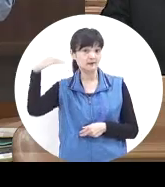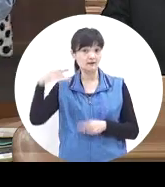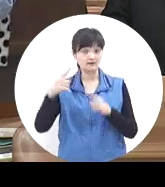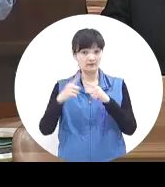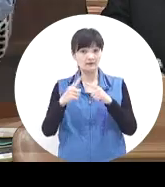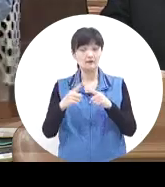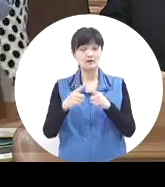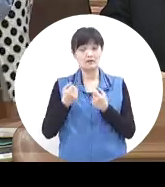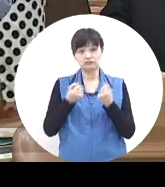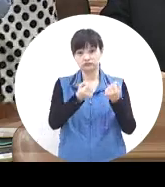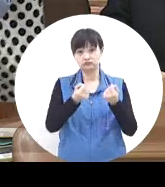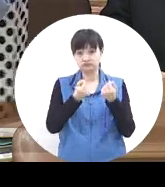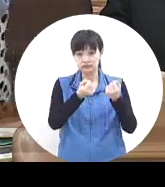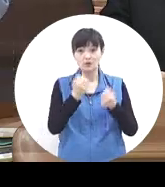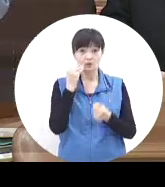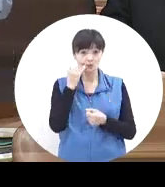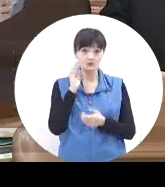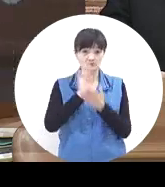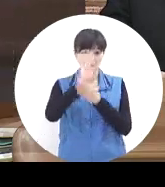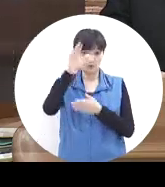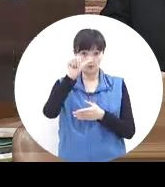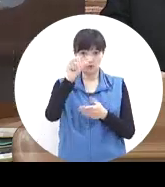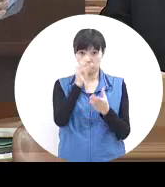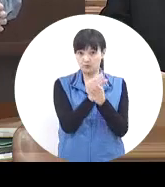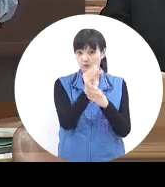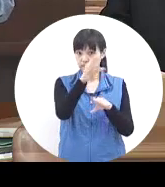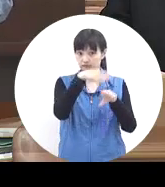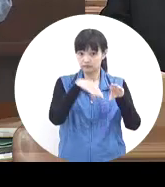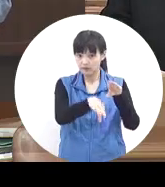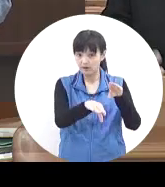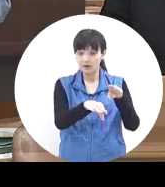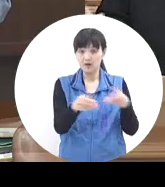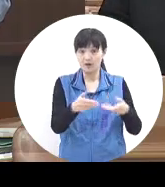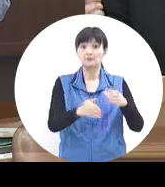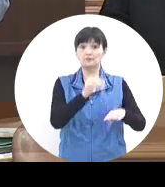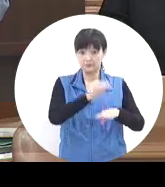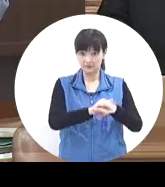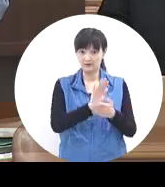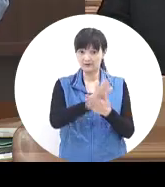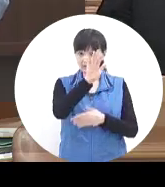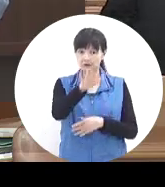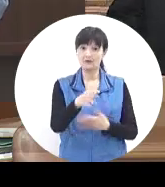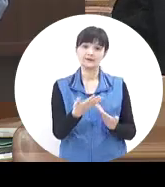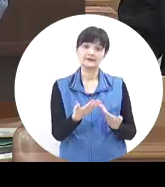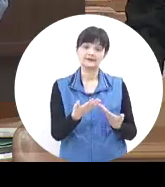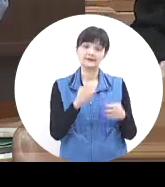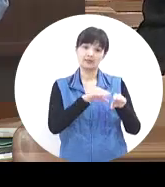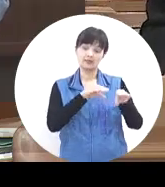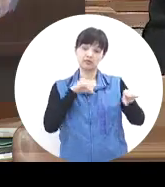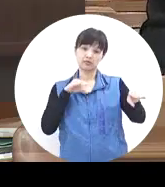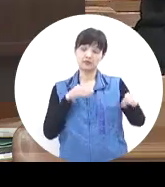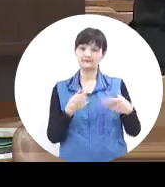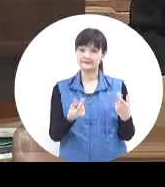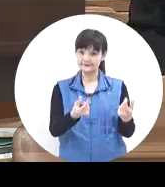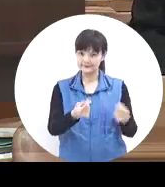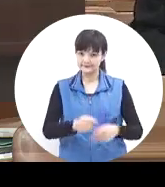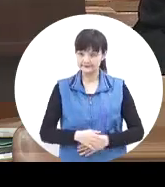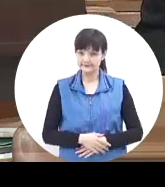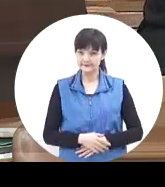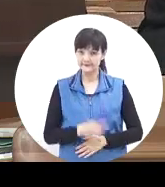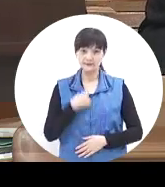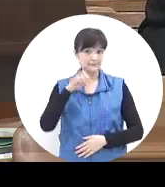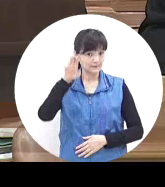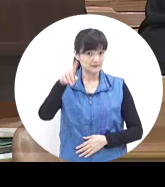道将来你五股交流道。新建完成一样是大塞车，所以我希望市长，咱想